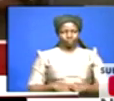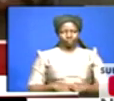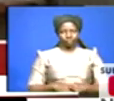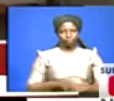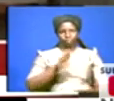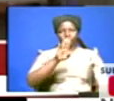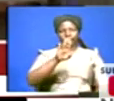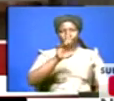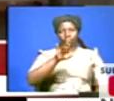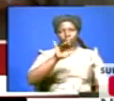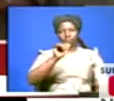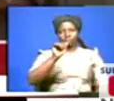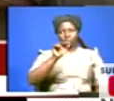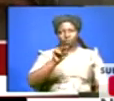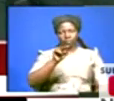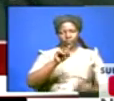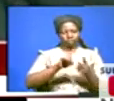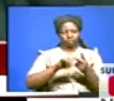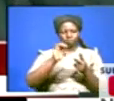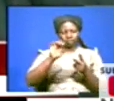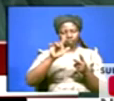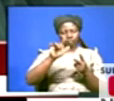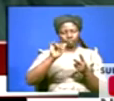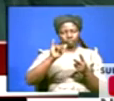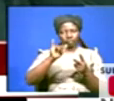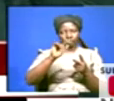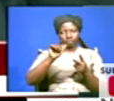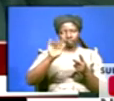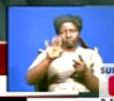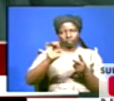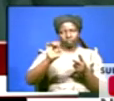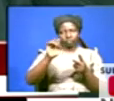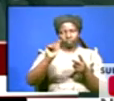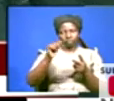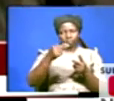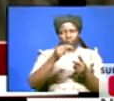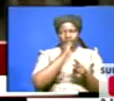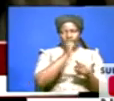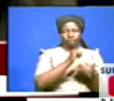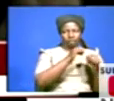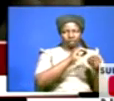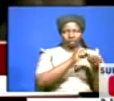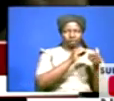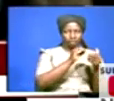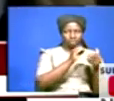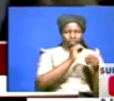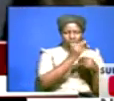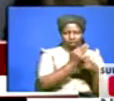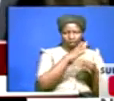Brian Kinyanjui Gaito na Elizabeth Wambui Gaito wa umri wa miaka 7 na 3 mtawalia